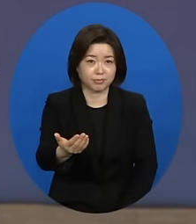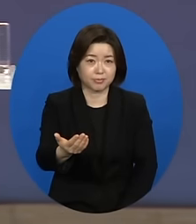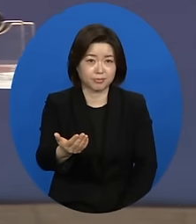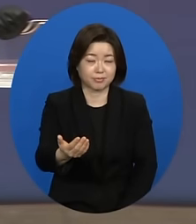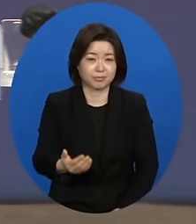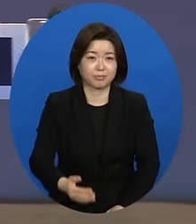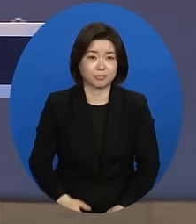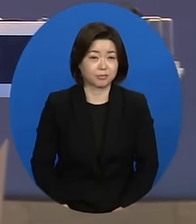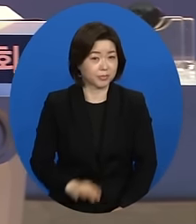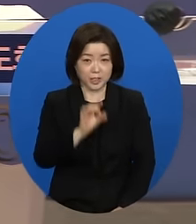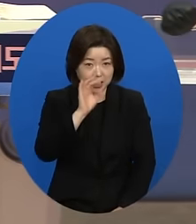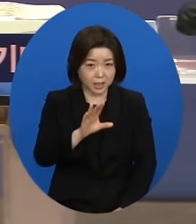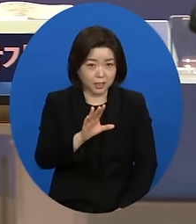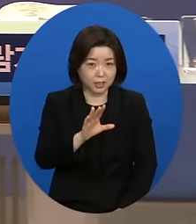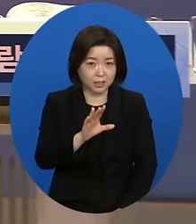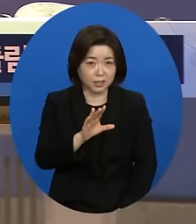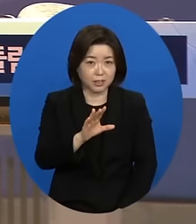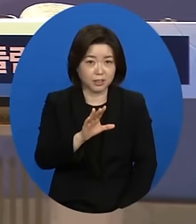안 됩니까?